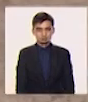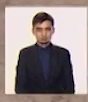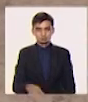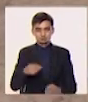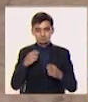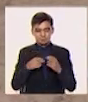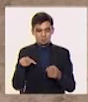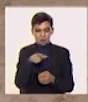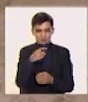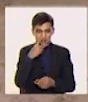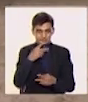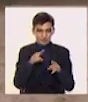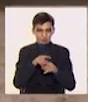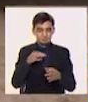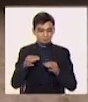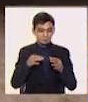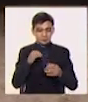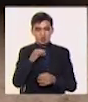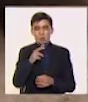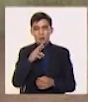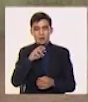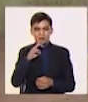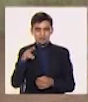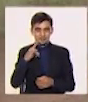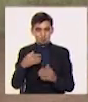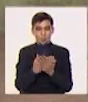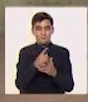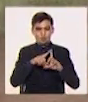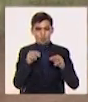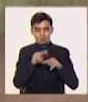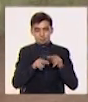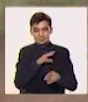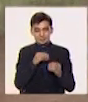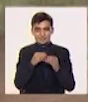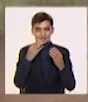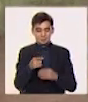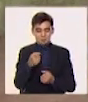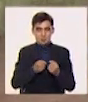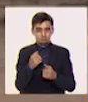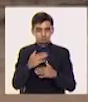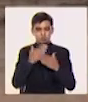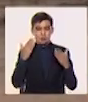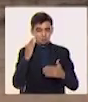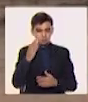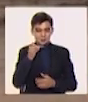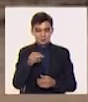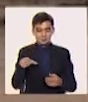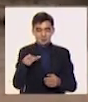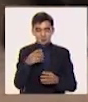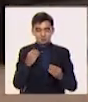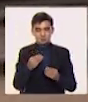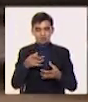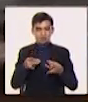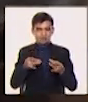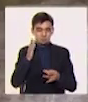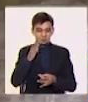Тоз-тозы шыққан бұл жолдар Қояндыда салынып жатқан жаңа мектепке апарат. 10 күннен соң бұл жерден өтетін көлік саны көбейіп, жол одан сайын езіліп